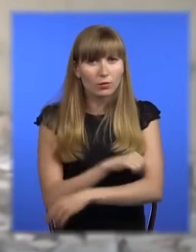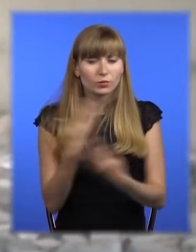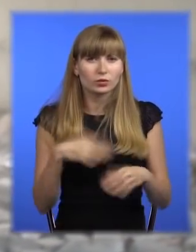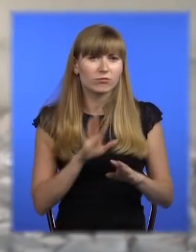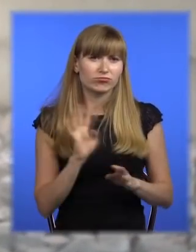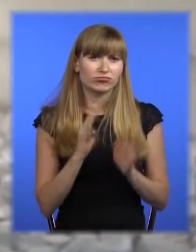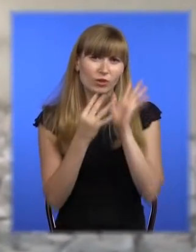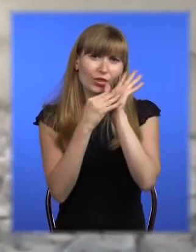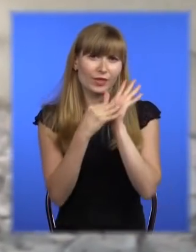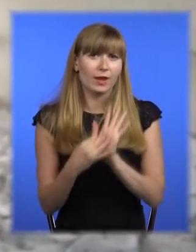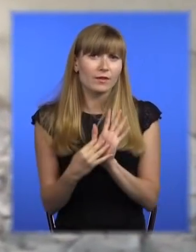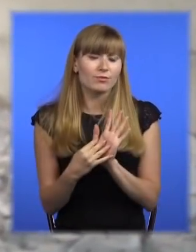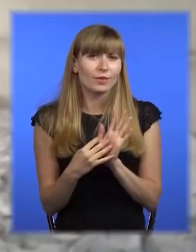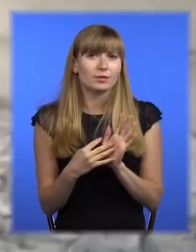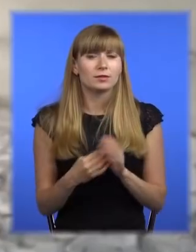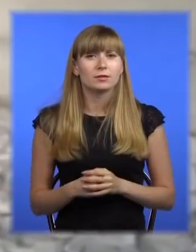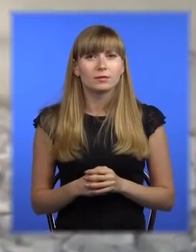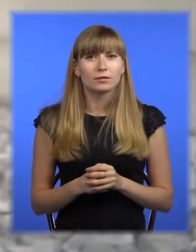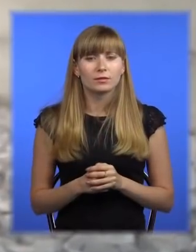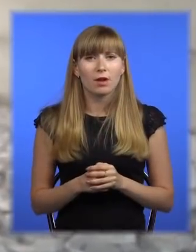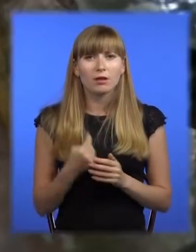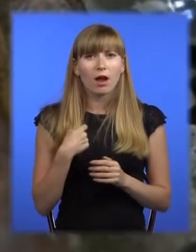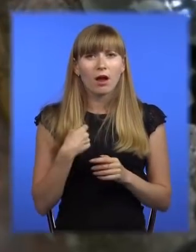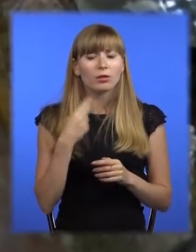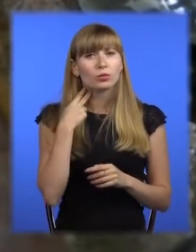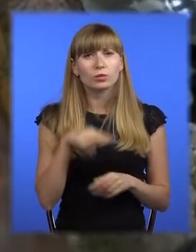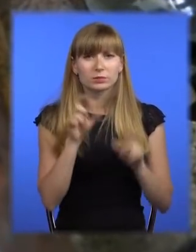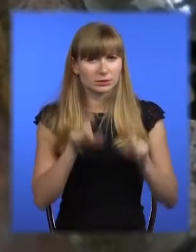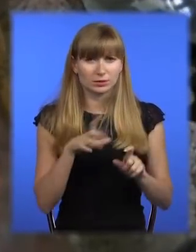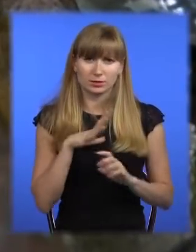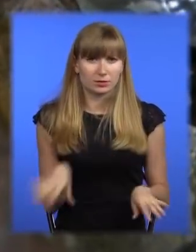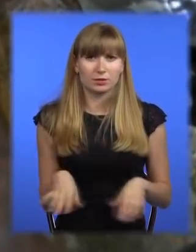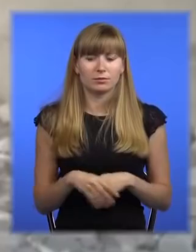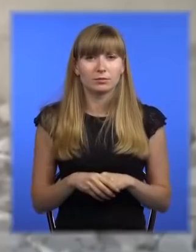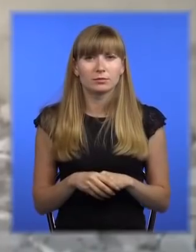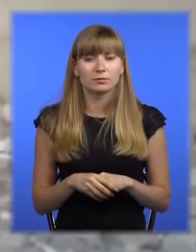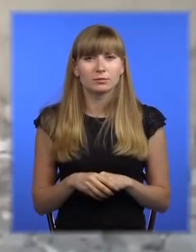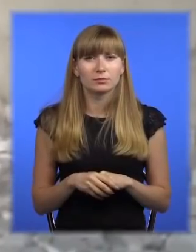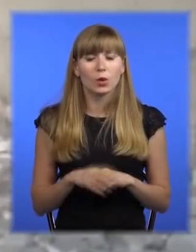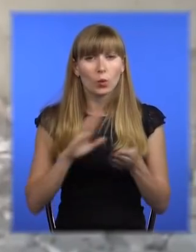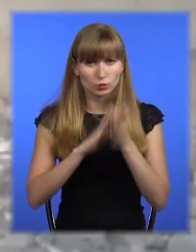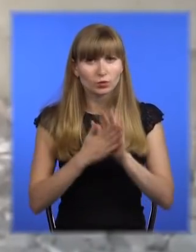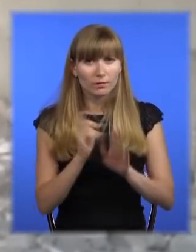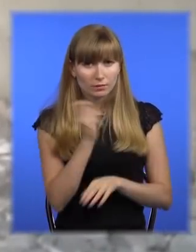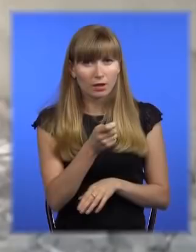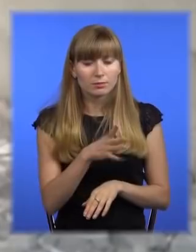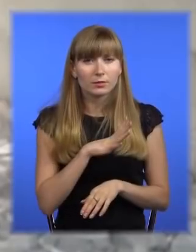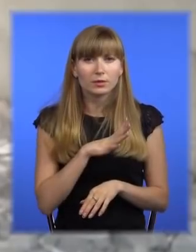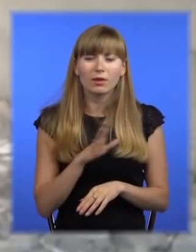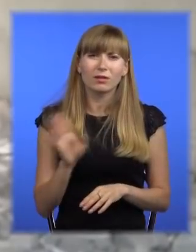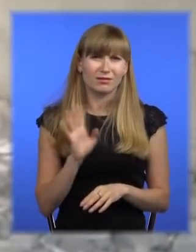потребляєте наркотики? Ні, 9 місяців потребляю. Ну, я не сидів ще, не сидів. Условно було,